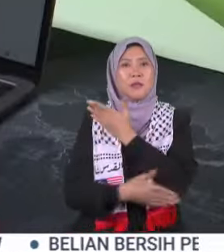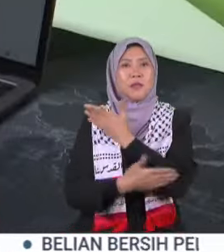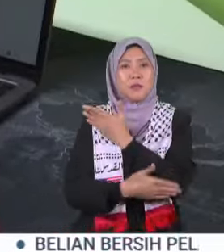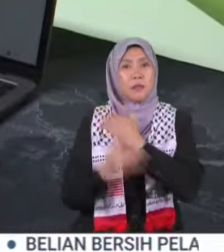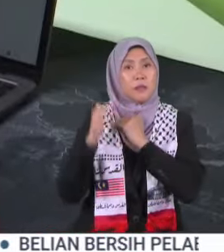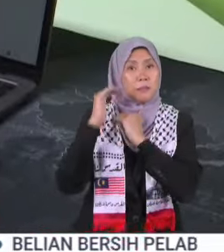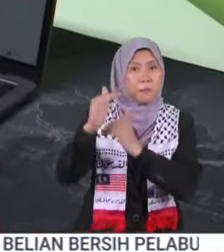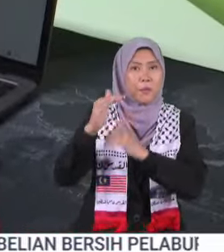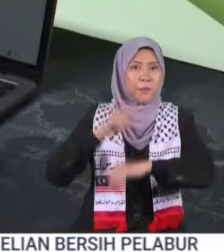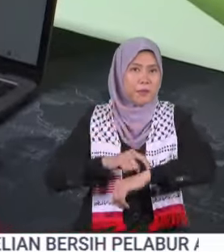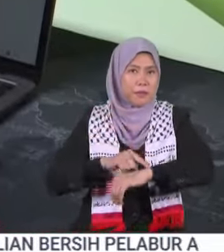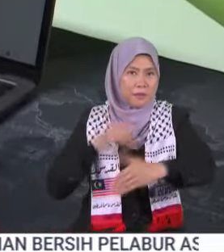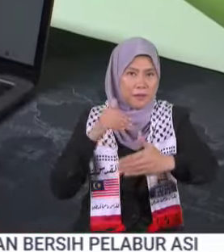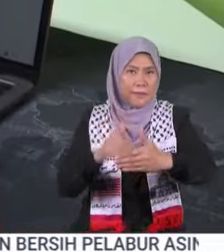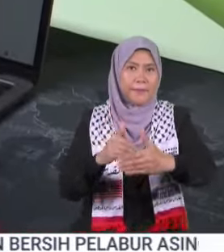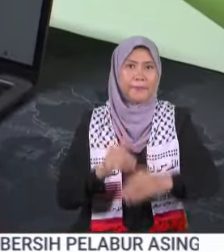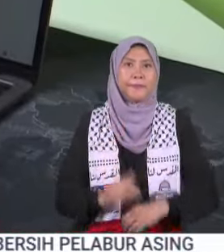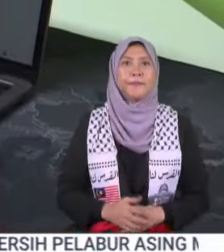dalam tempoh